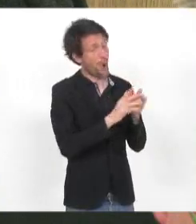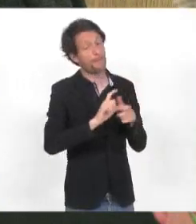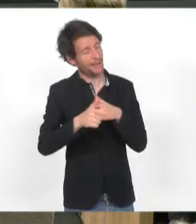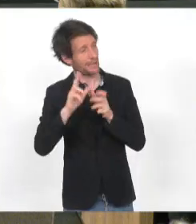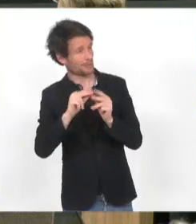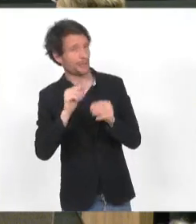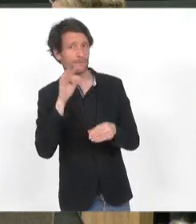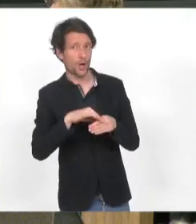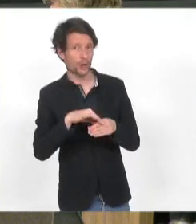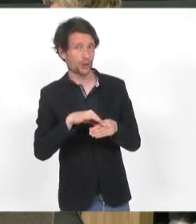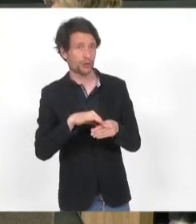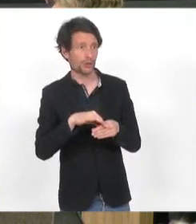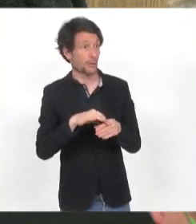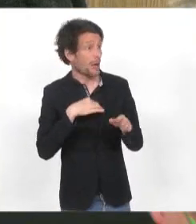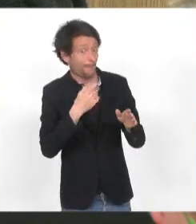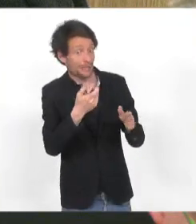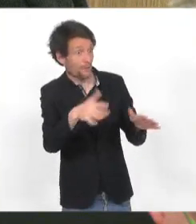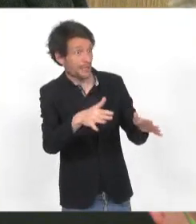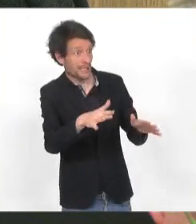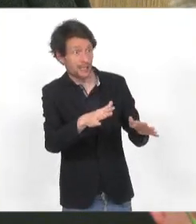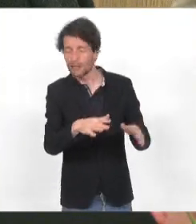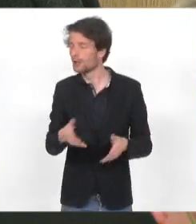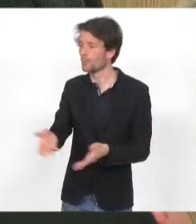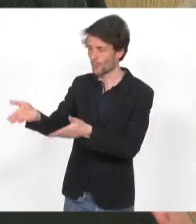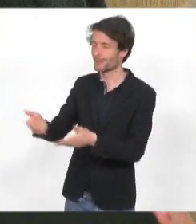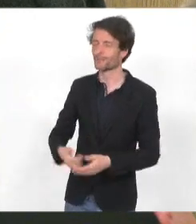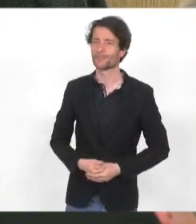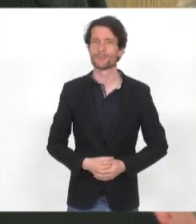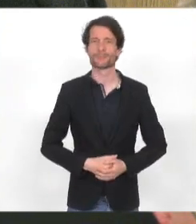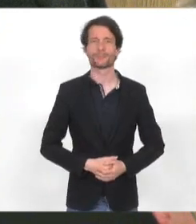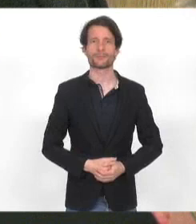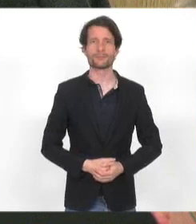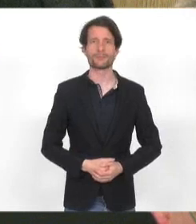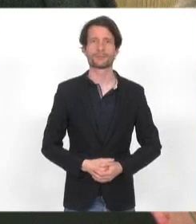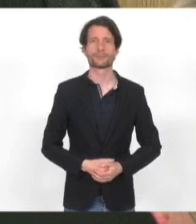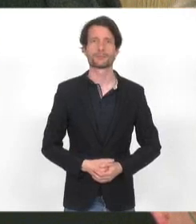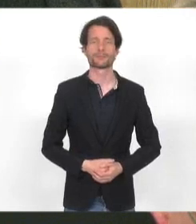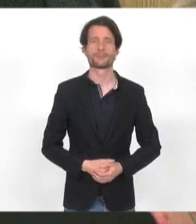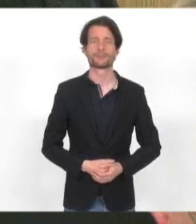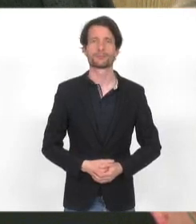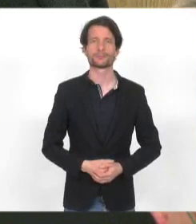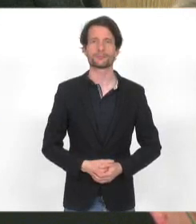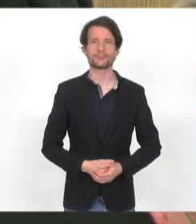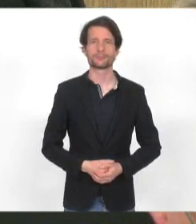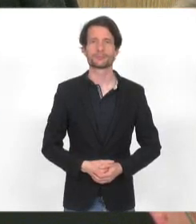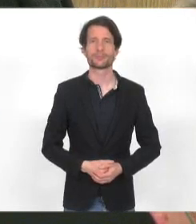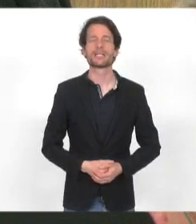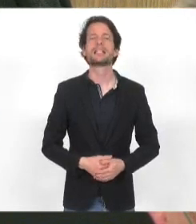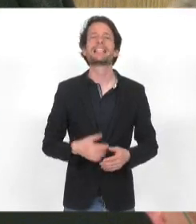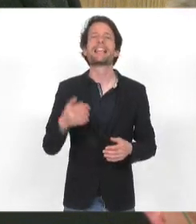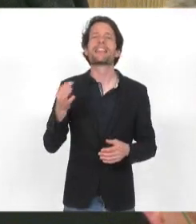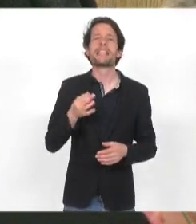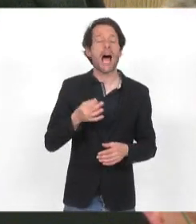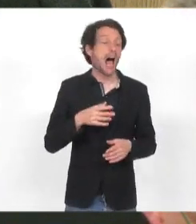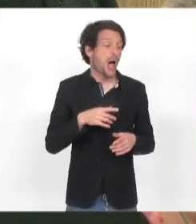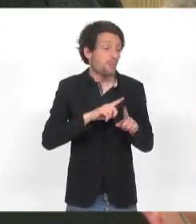d'expliquer le vote. C'est ce que j'ai terminé. Hein, je vous en prie. Voilà. Donc, et donc voilà, on nous parle d'un budget maigre de 1 million